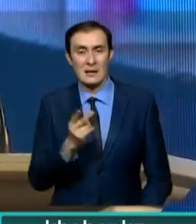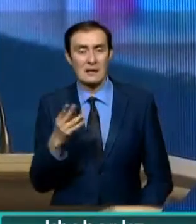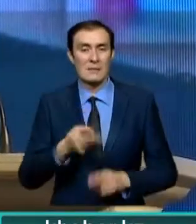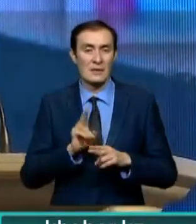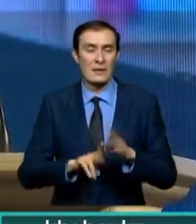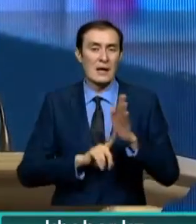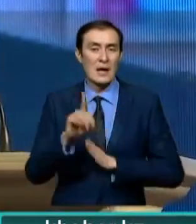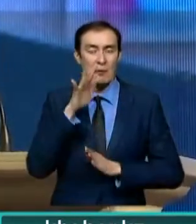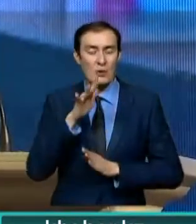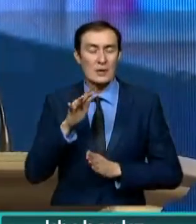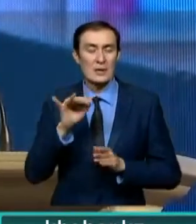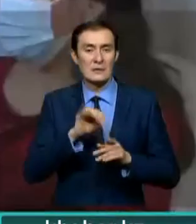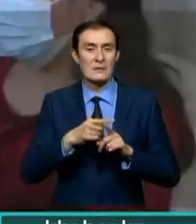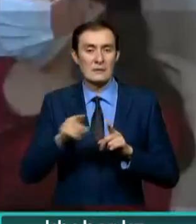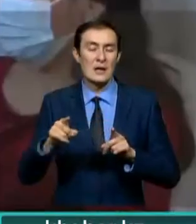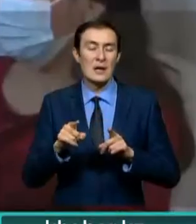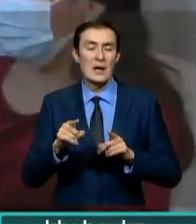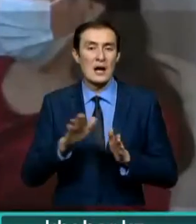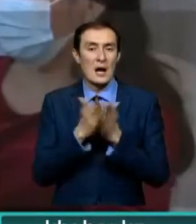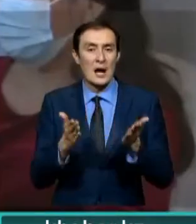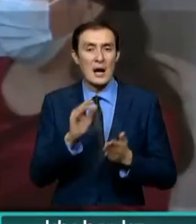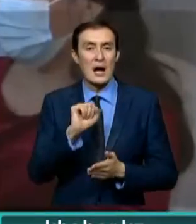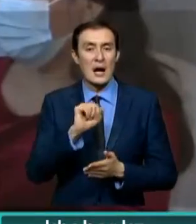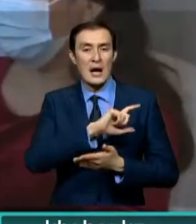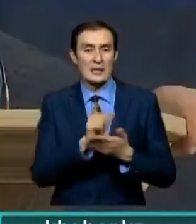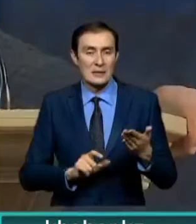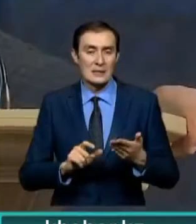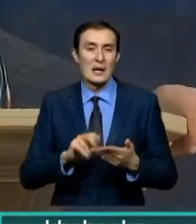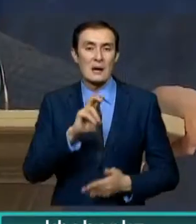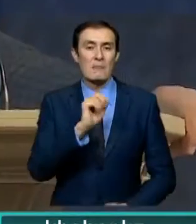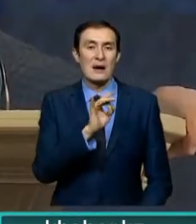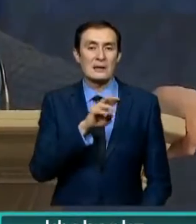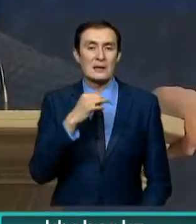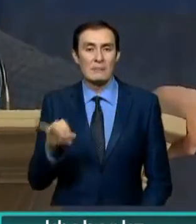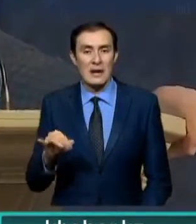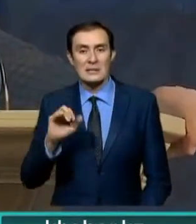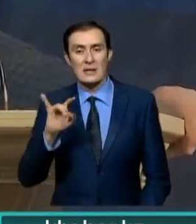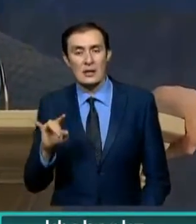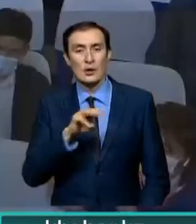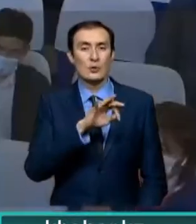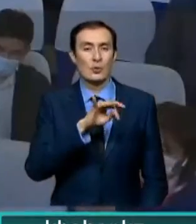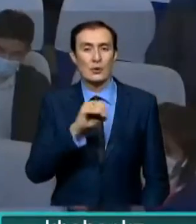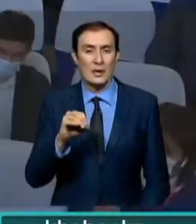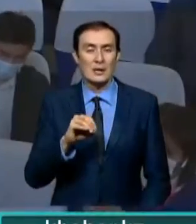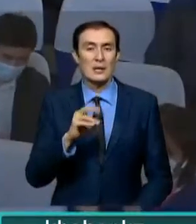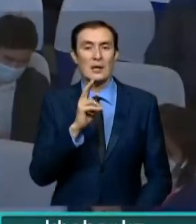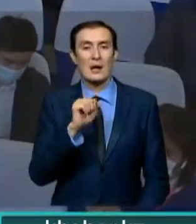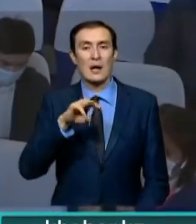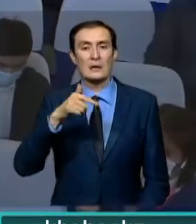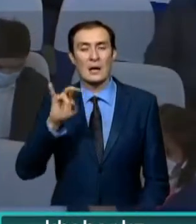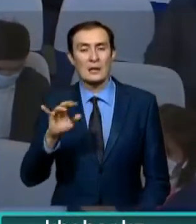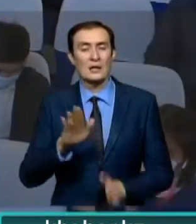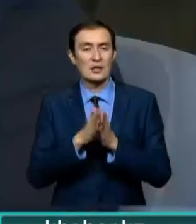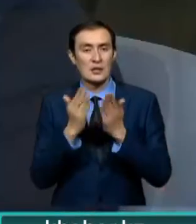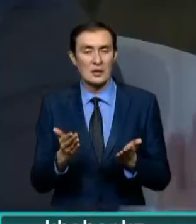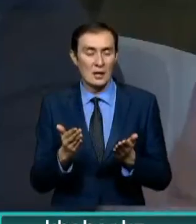целой череды изданий в скором времени увидит свет со броня it is of bag to buy a & sara факт обойти виктория fenbo я и котова на а также книга